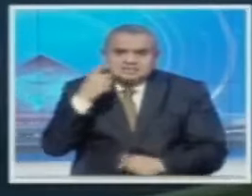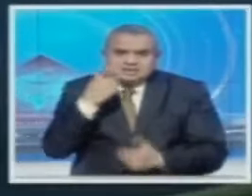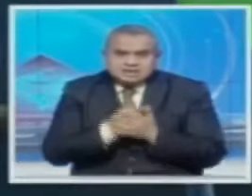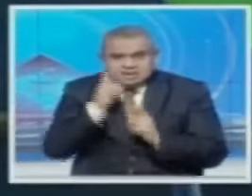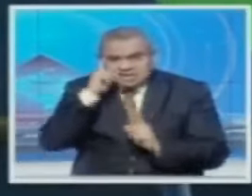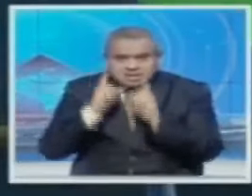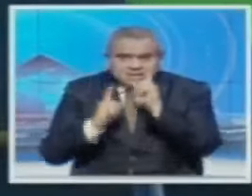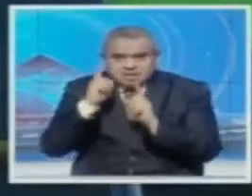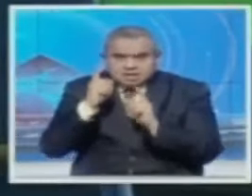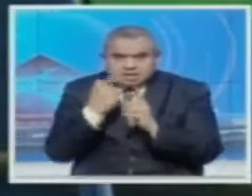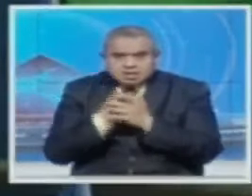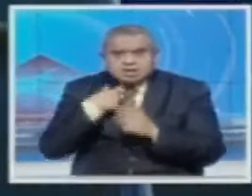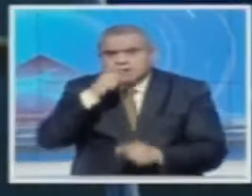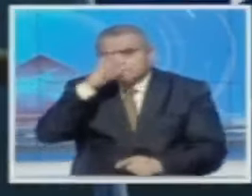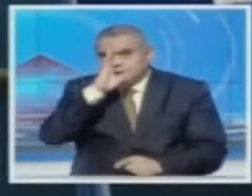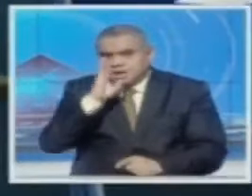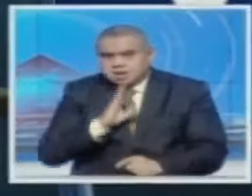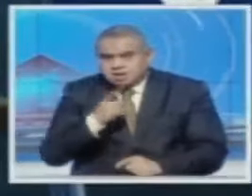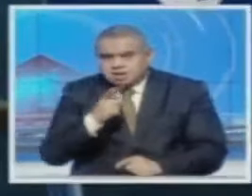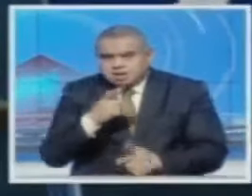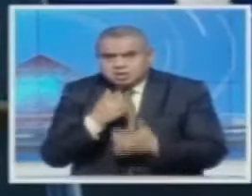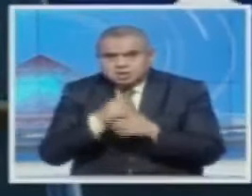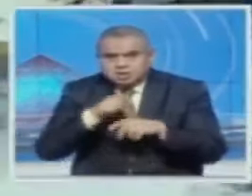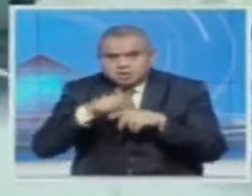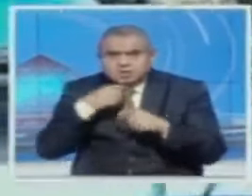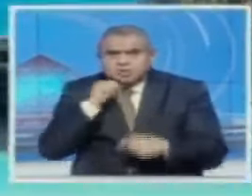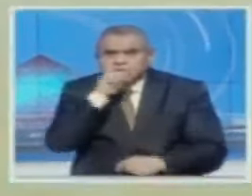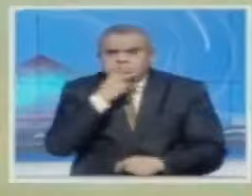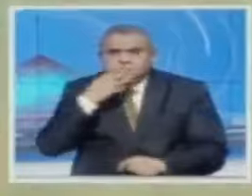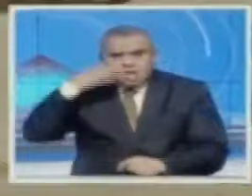واليابان والبرازيل وأستراليا.